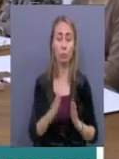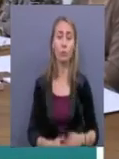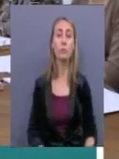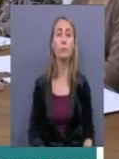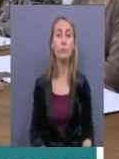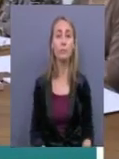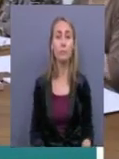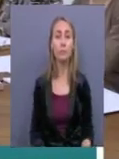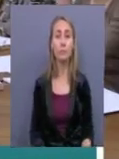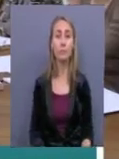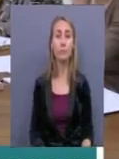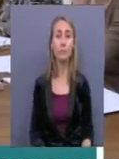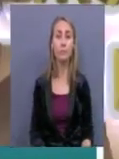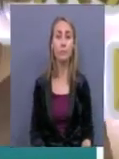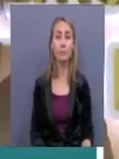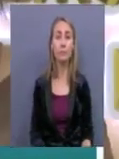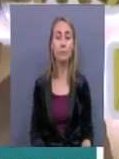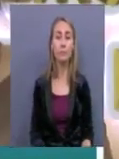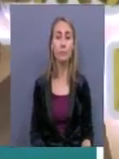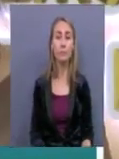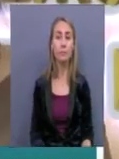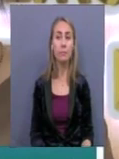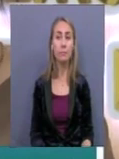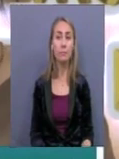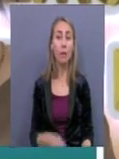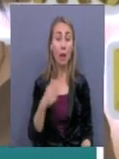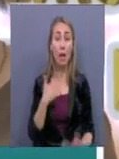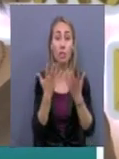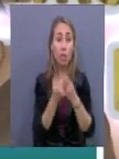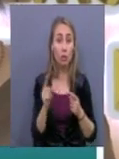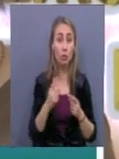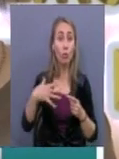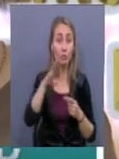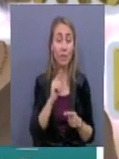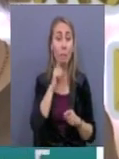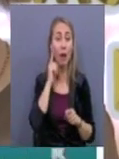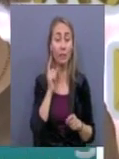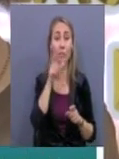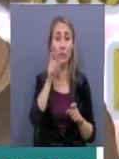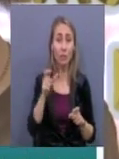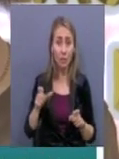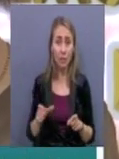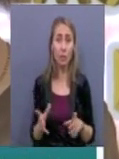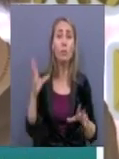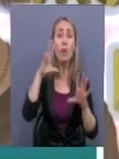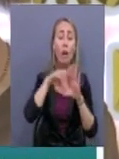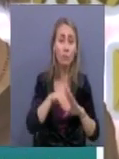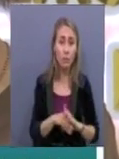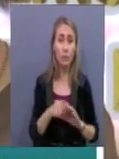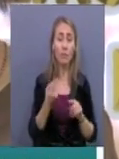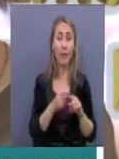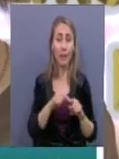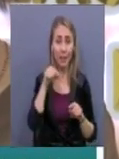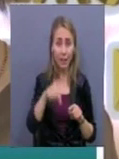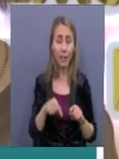әділдік сынды қасиеттер табылуы керек дейді. Я считаю, что те молодые люди, которые приходят, менің ойымша мемлекеттік қызметке келетін жастар